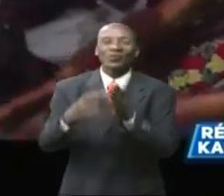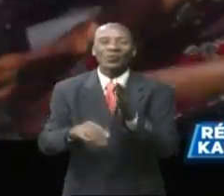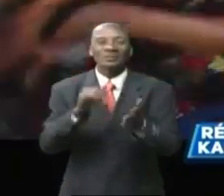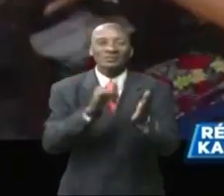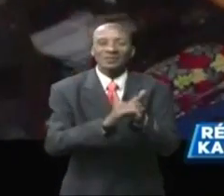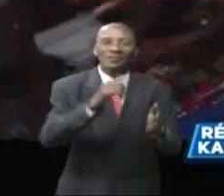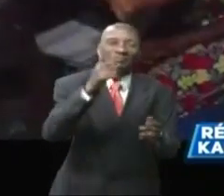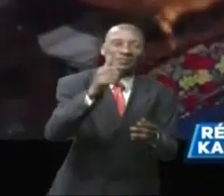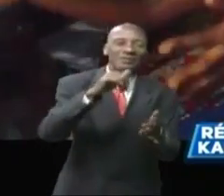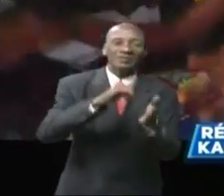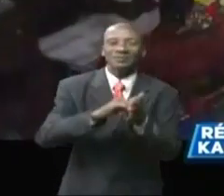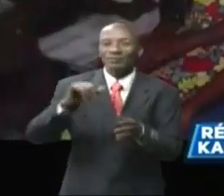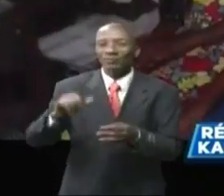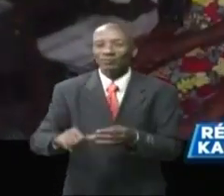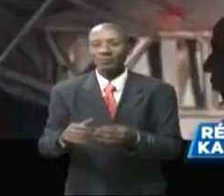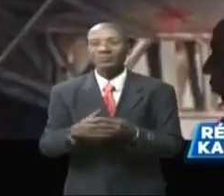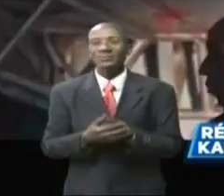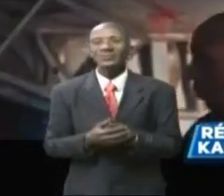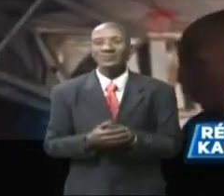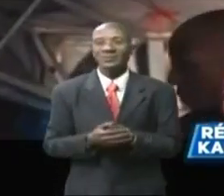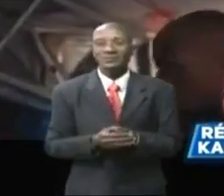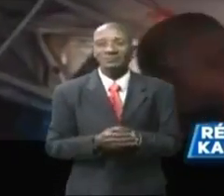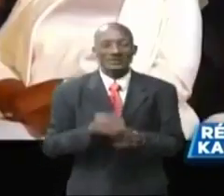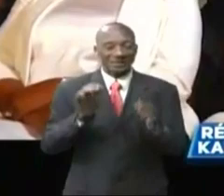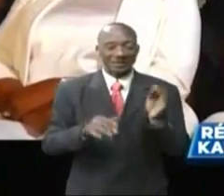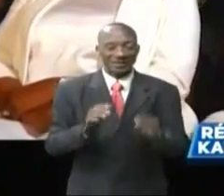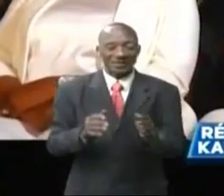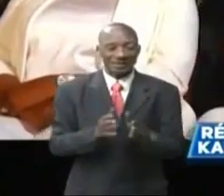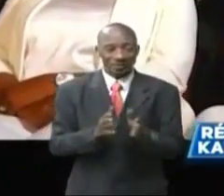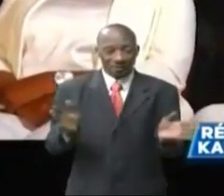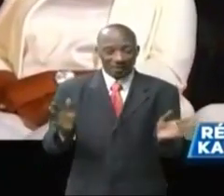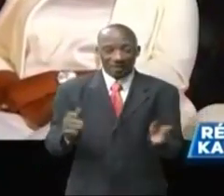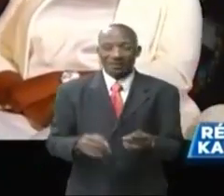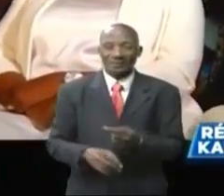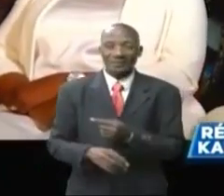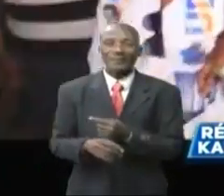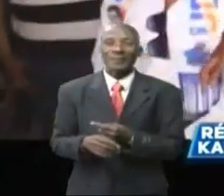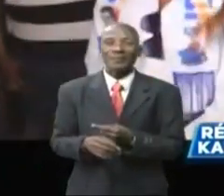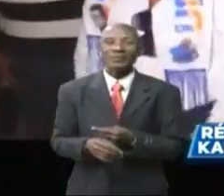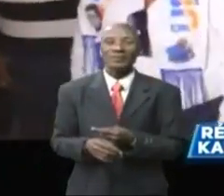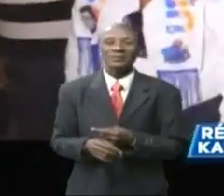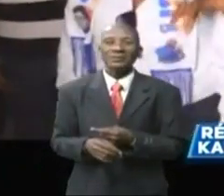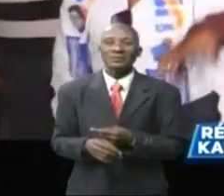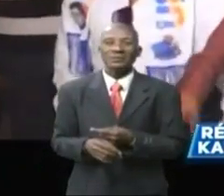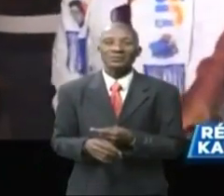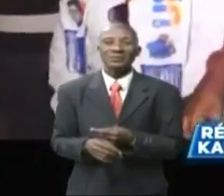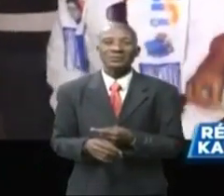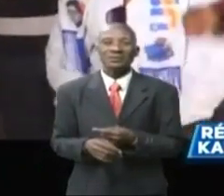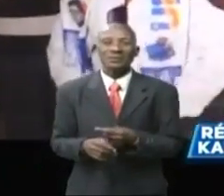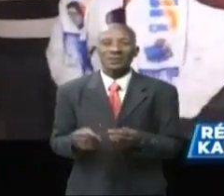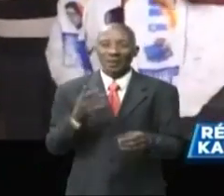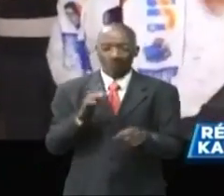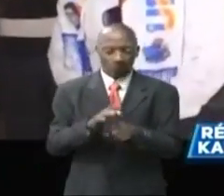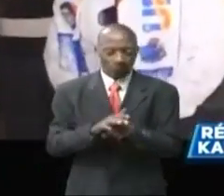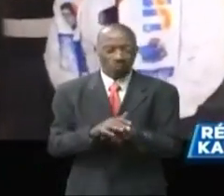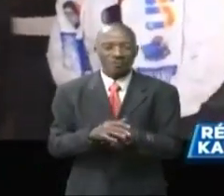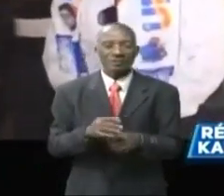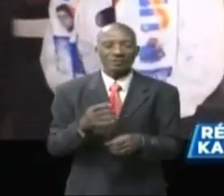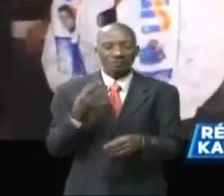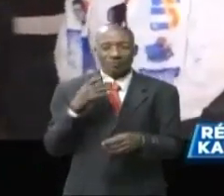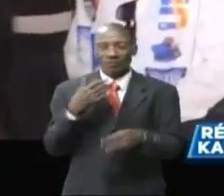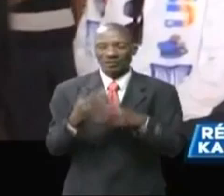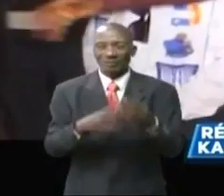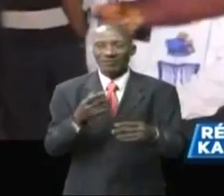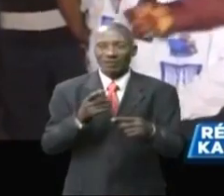du secrétaire général de la CENCO, le secrétaire général de l'UDPS a promis de répondre coup sur coup à tous